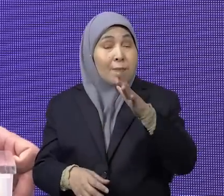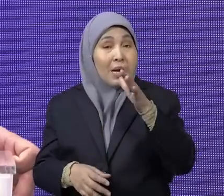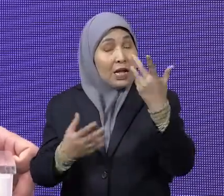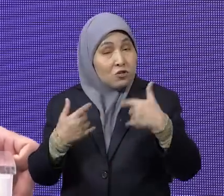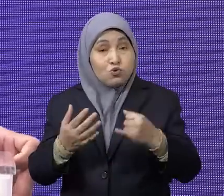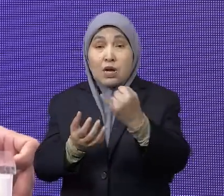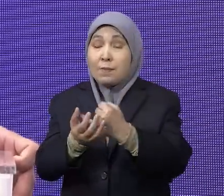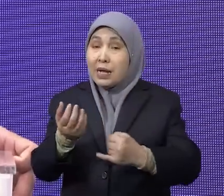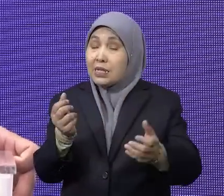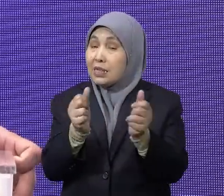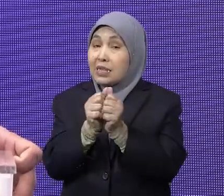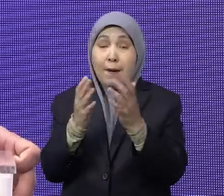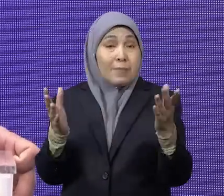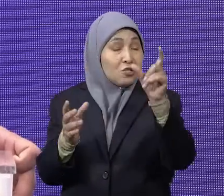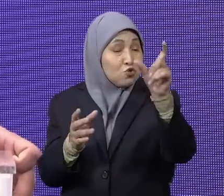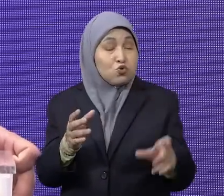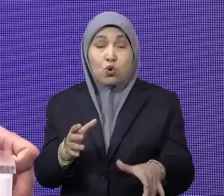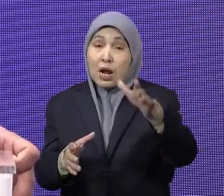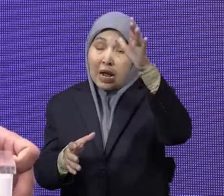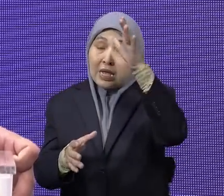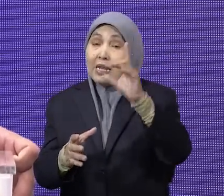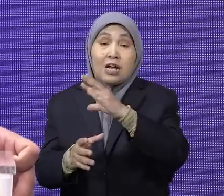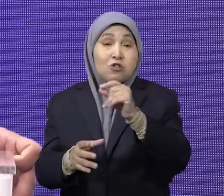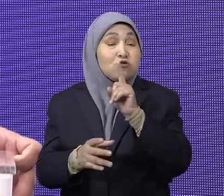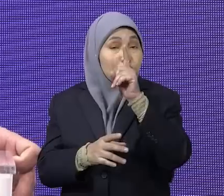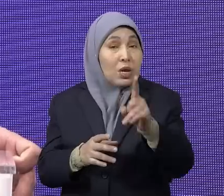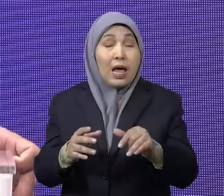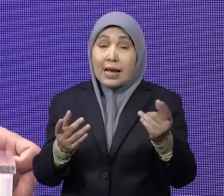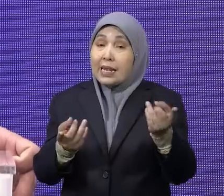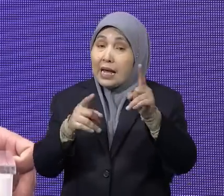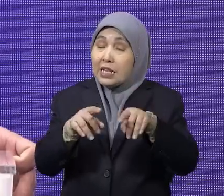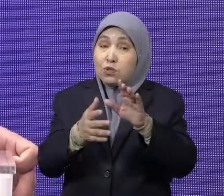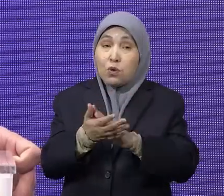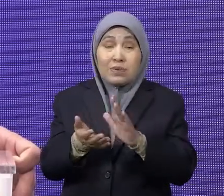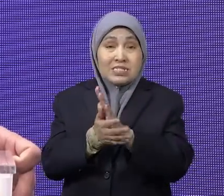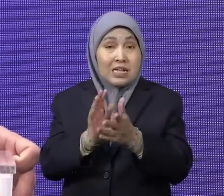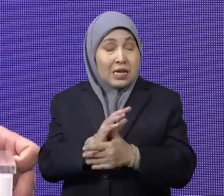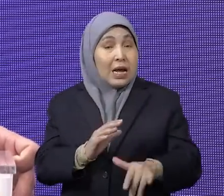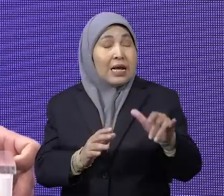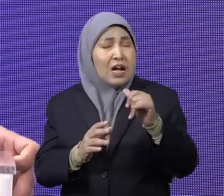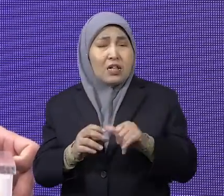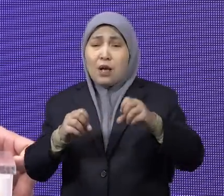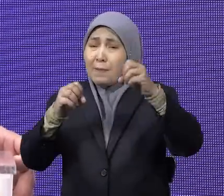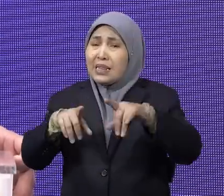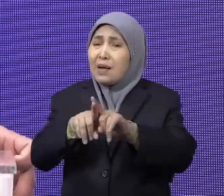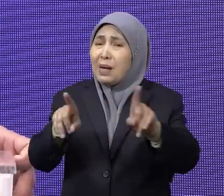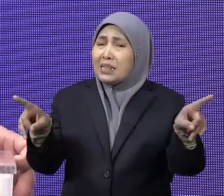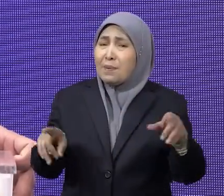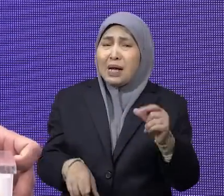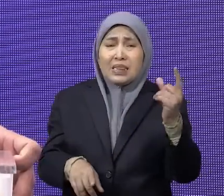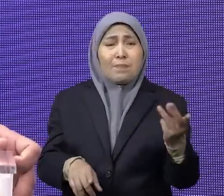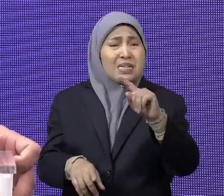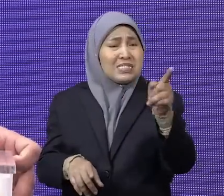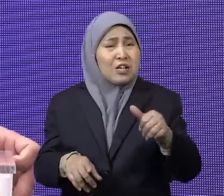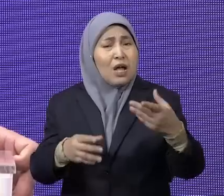pun melahirkannya tanpa seorang ayah. Dan pastilah keadaan tersebut seperti mana yang berlakunya keajaiban kepada Nabi Zakaria yang